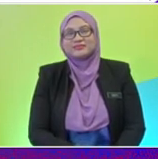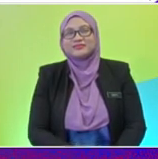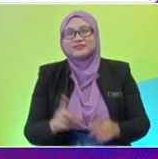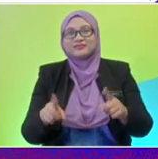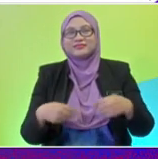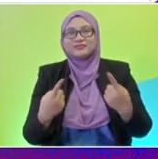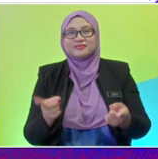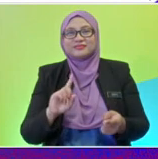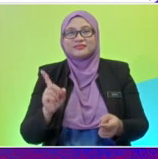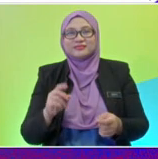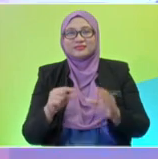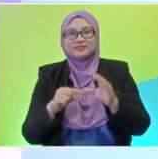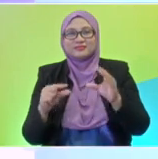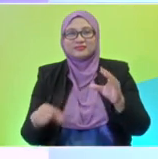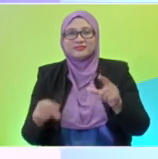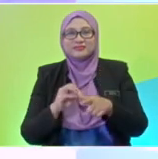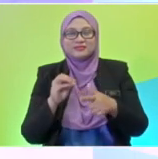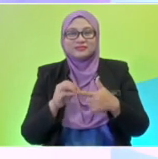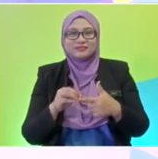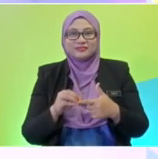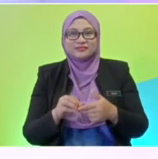Highland ke atau Bukit freezer oke